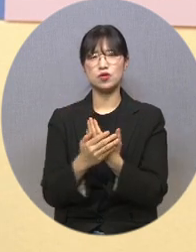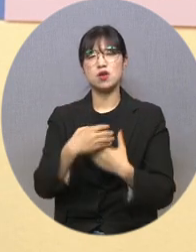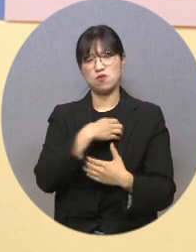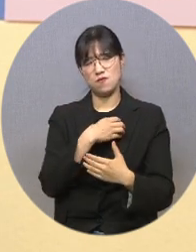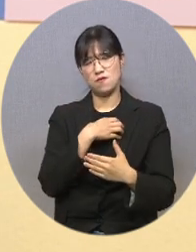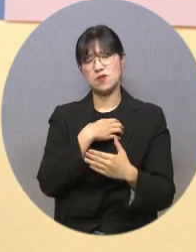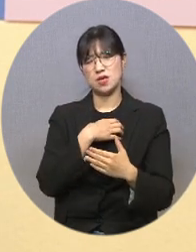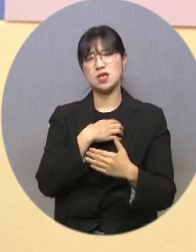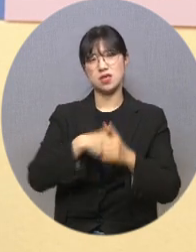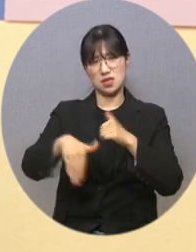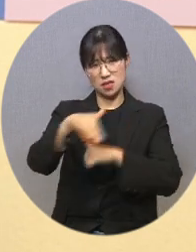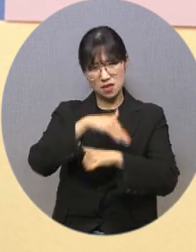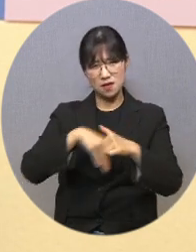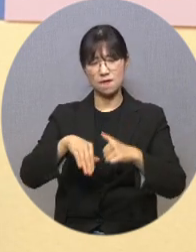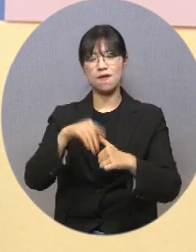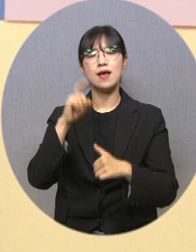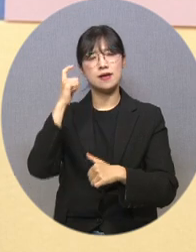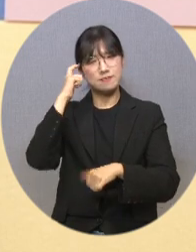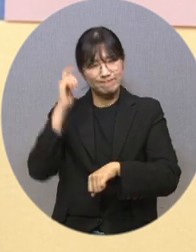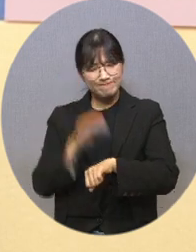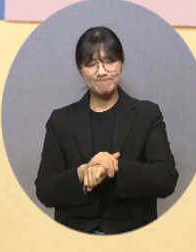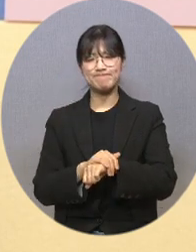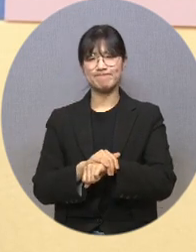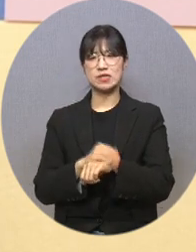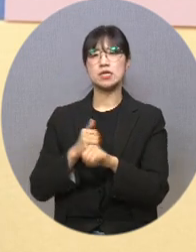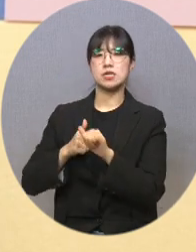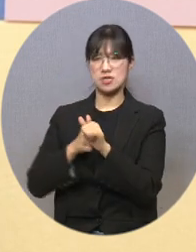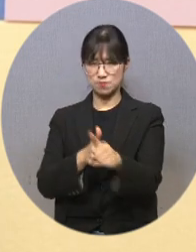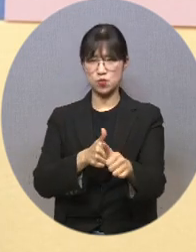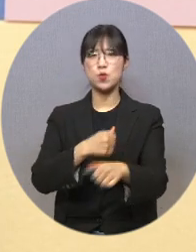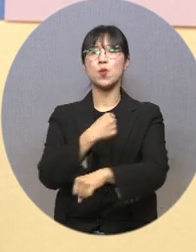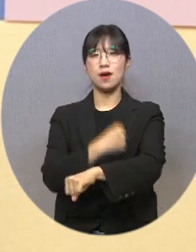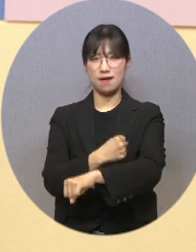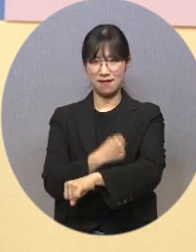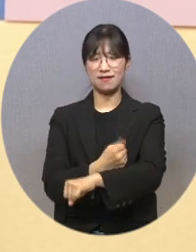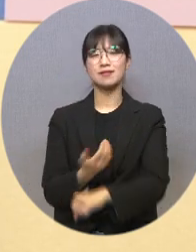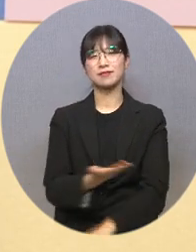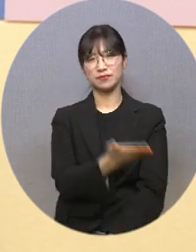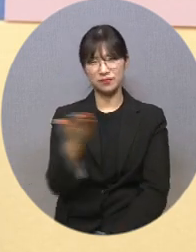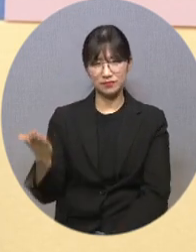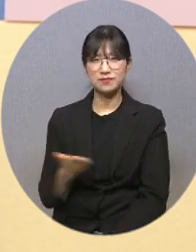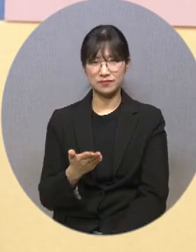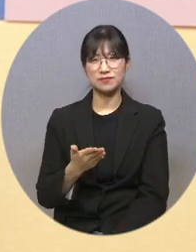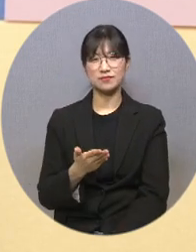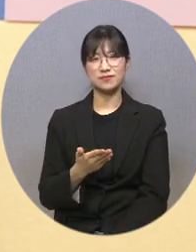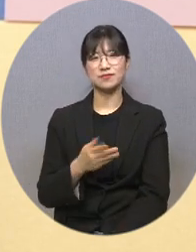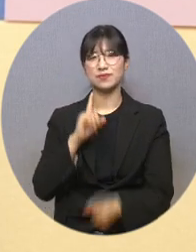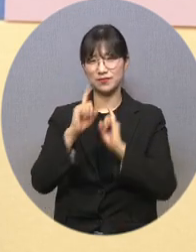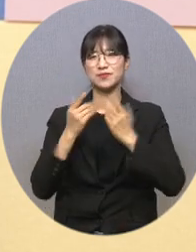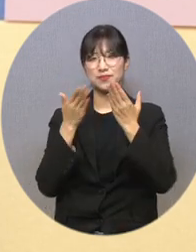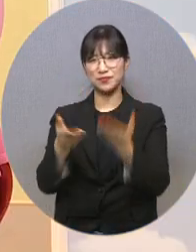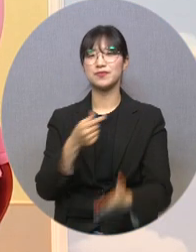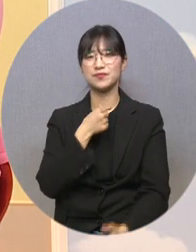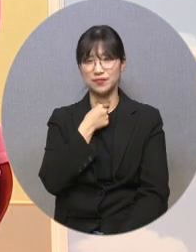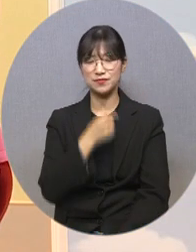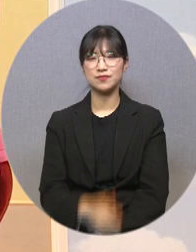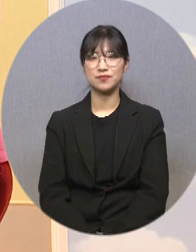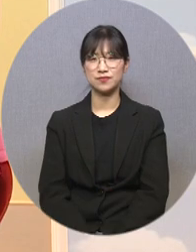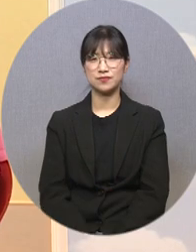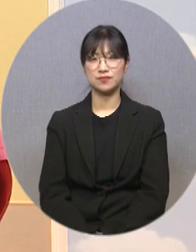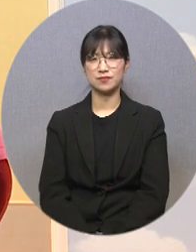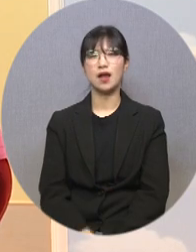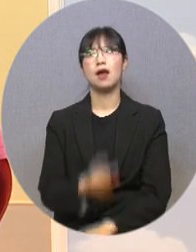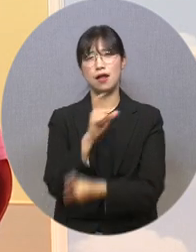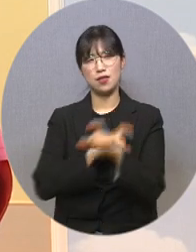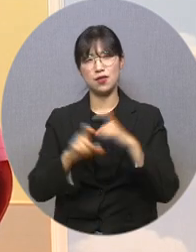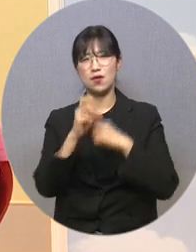이 위기를 슬기롭게 좀 극복하자라고 도의원으로서 전 말씀드리고 싶습니다. 네. 더 많은